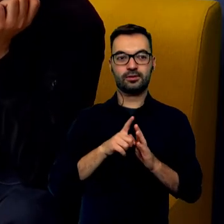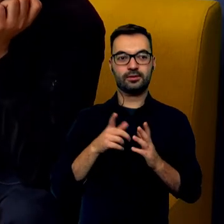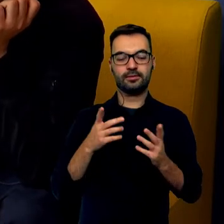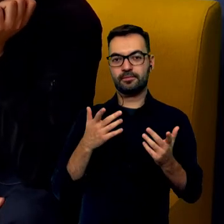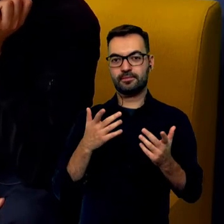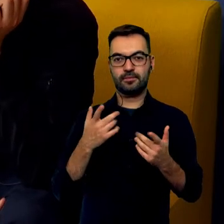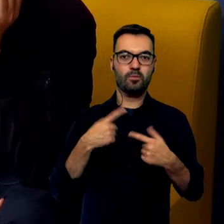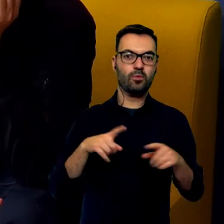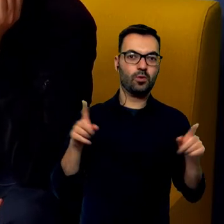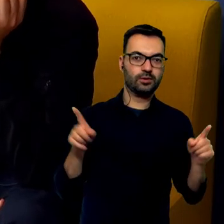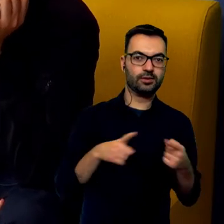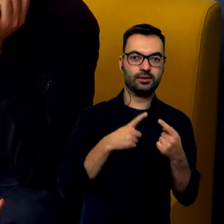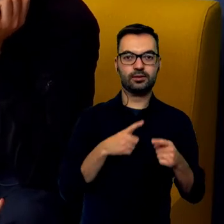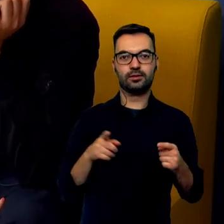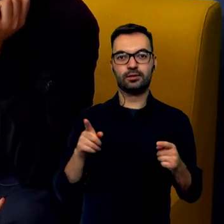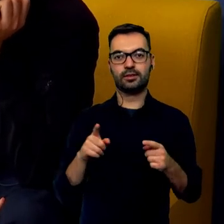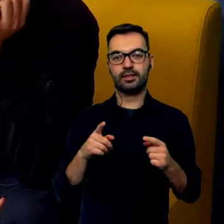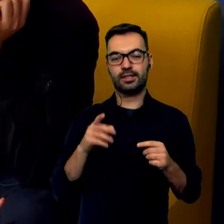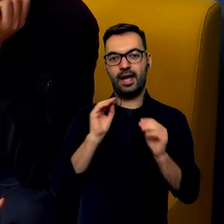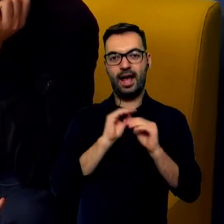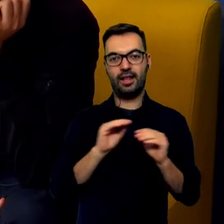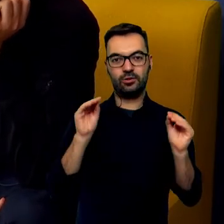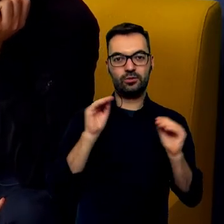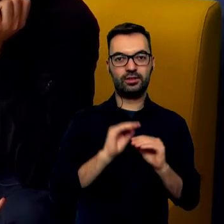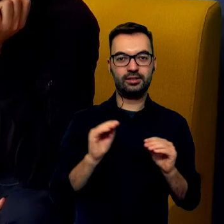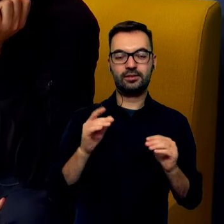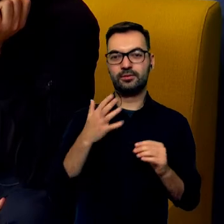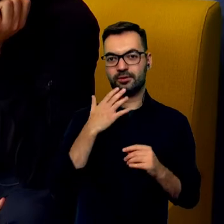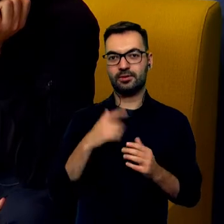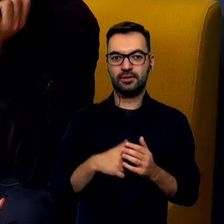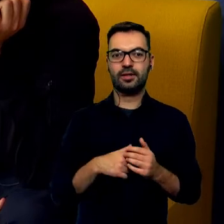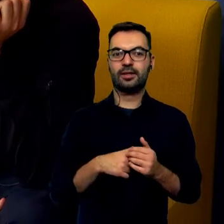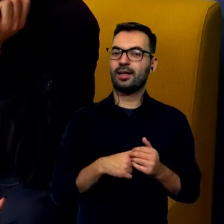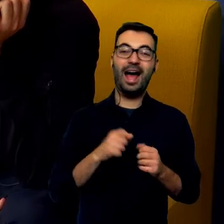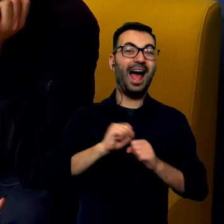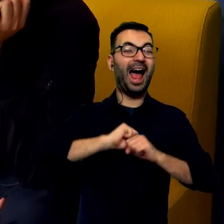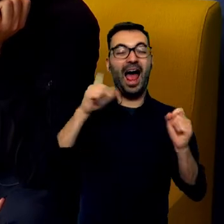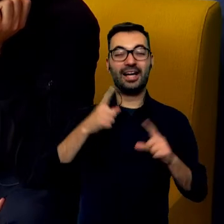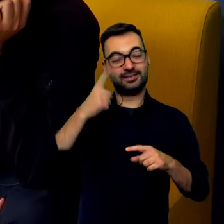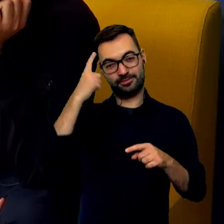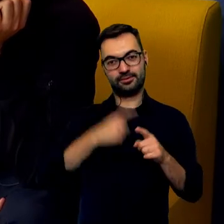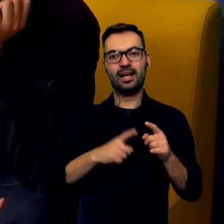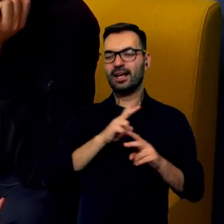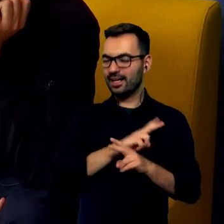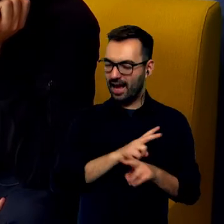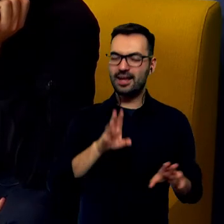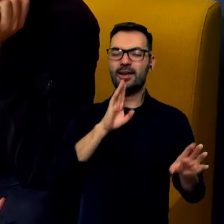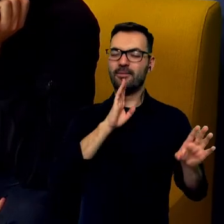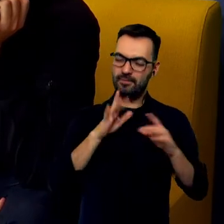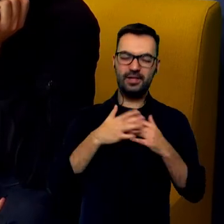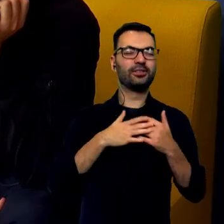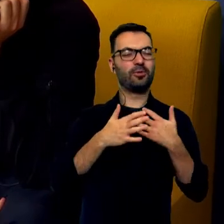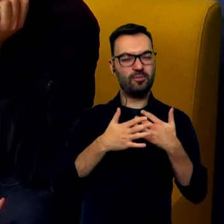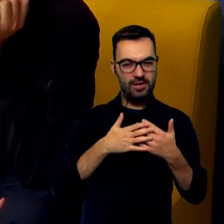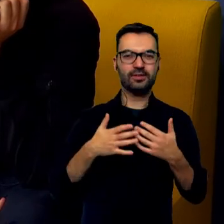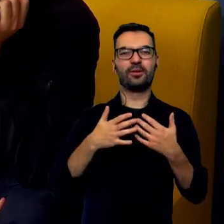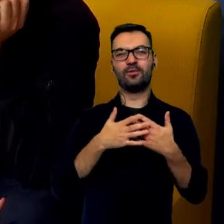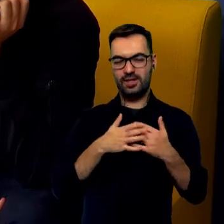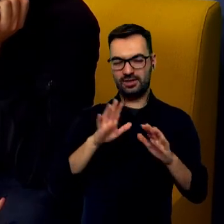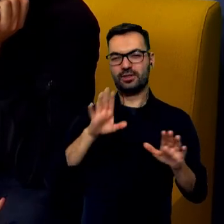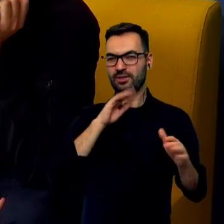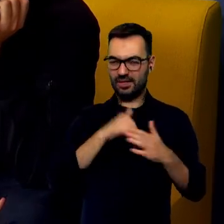jakąkolwiek muzyczną edukację, no mówili, może nie aż tak, ale każdy miał jakiegoś takiego profesora,